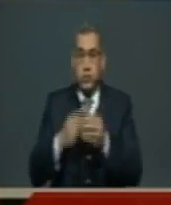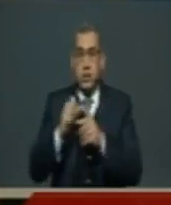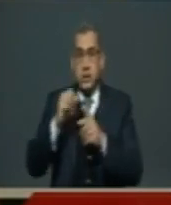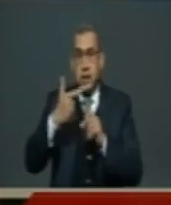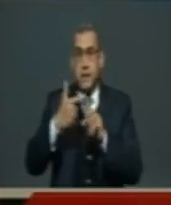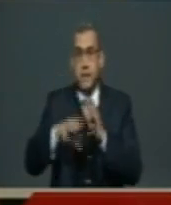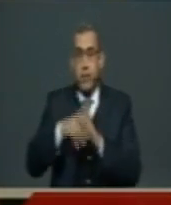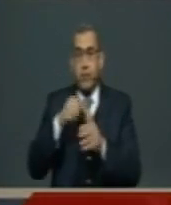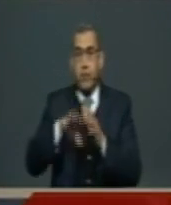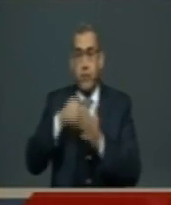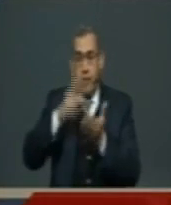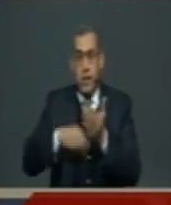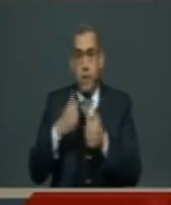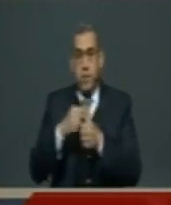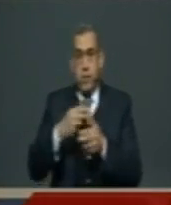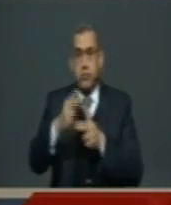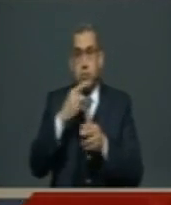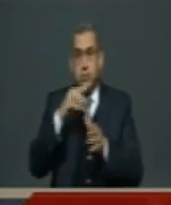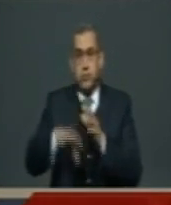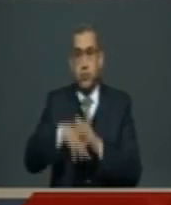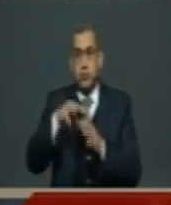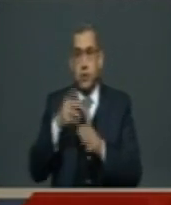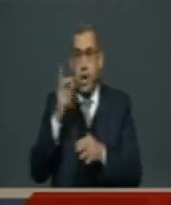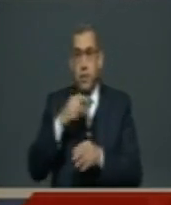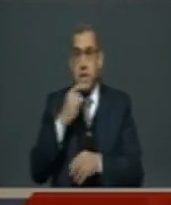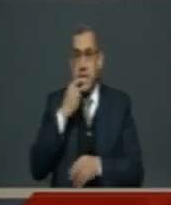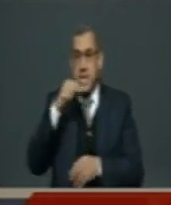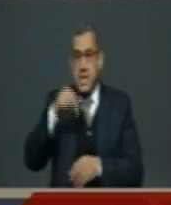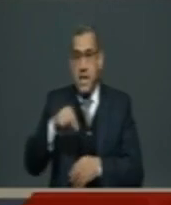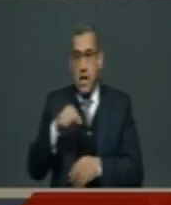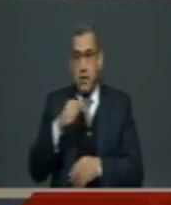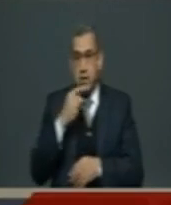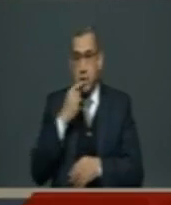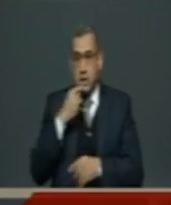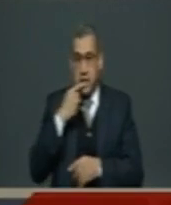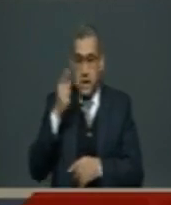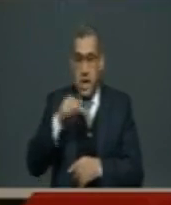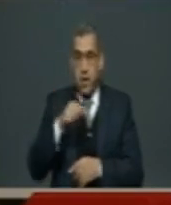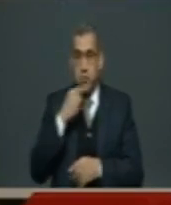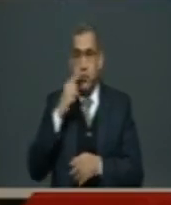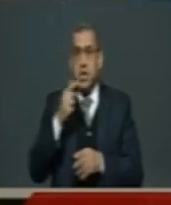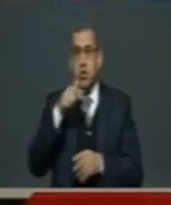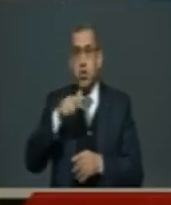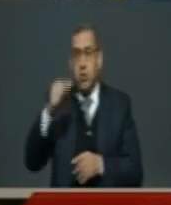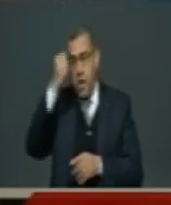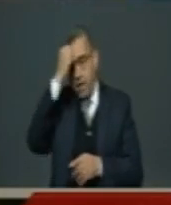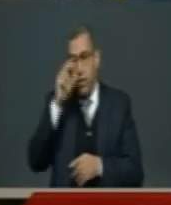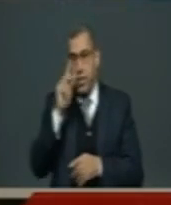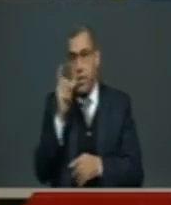الثانية من ذلك، وسوف يتم خلال العام القادم إضافة 600,000 طن حتى نصل